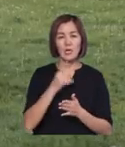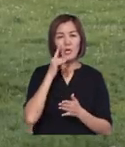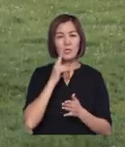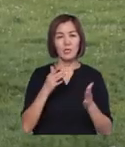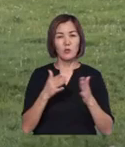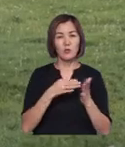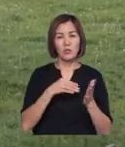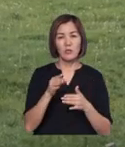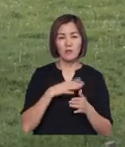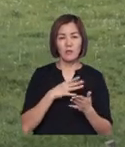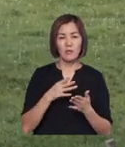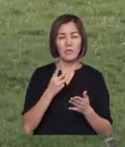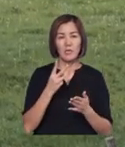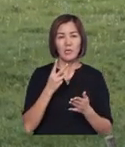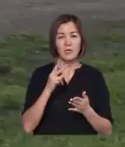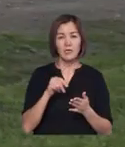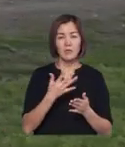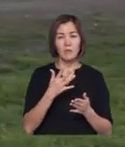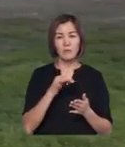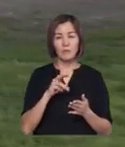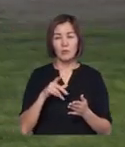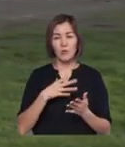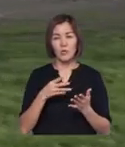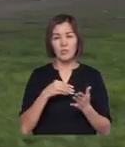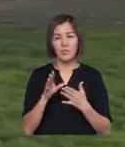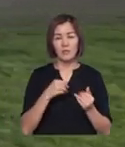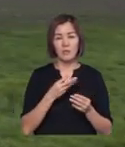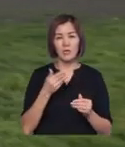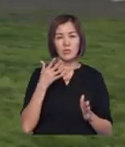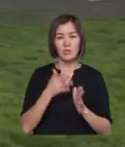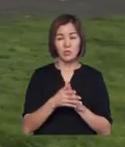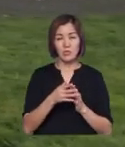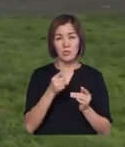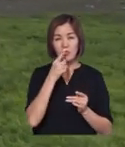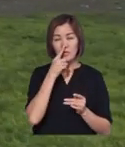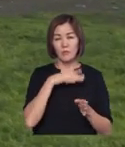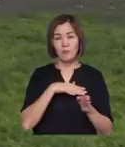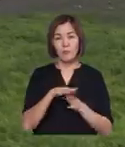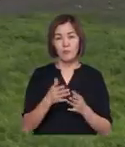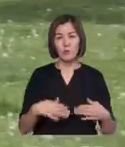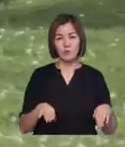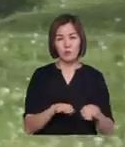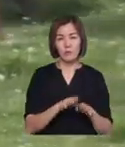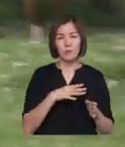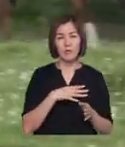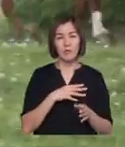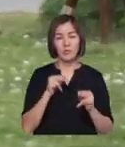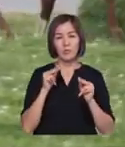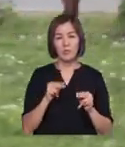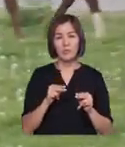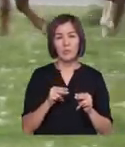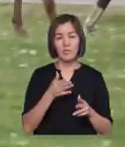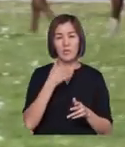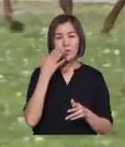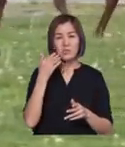алған. Ол жайлы үйді 2,5 миллион теңгеге сатып алды. Кеткен қаражатын жақын күндері ақталатынына сенімді. Себебі расында да